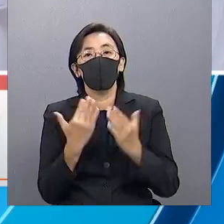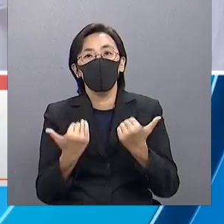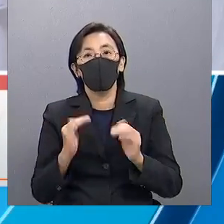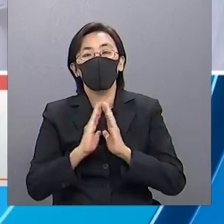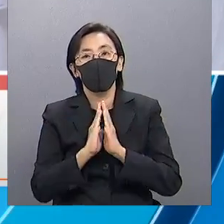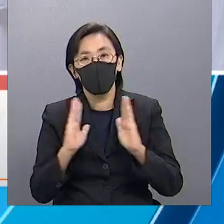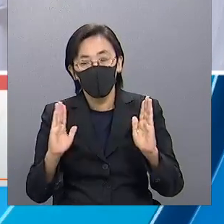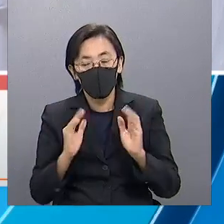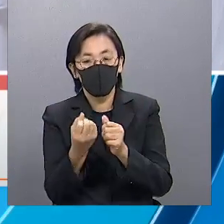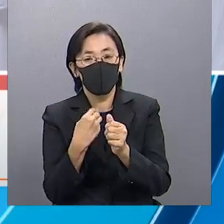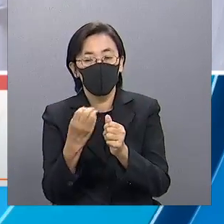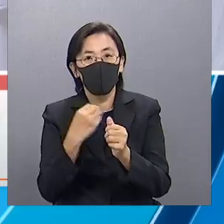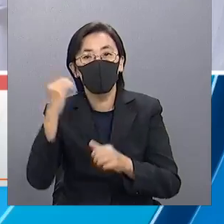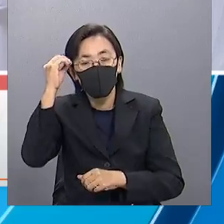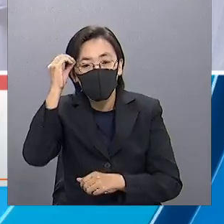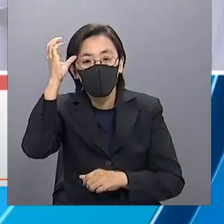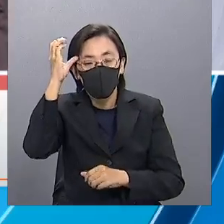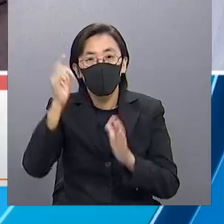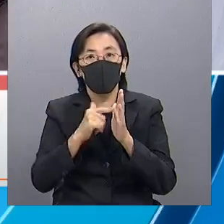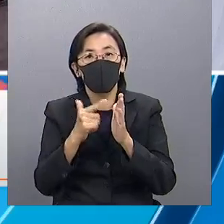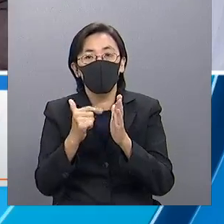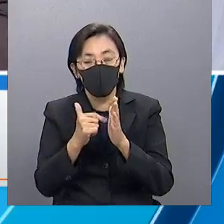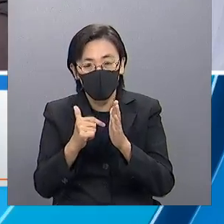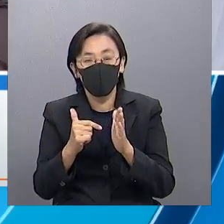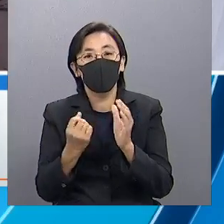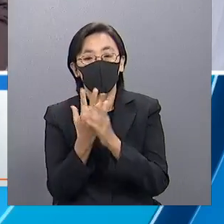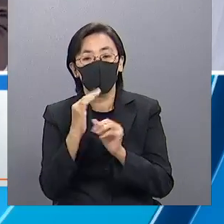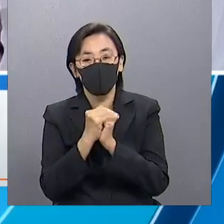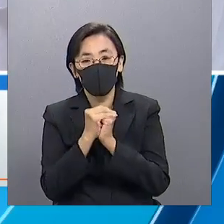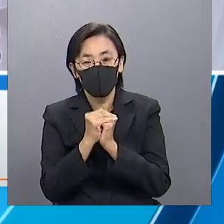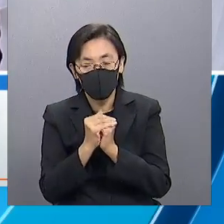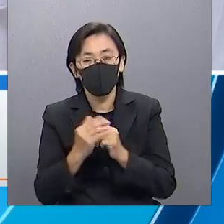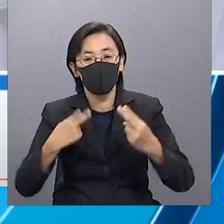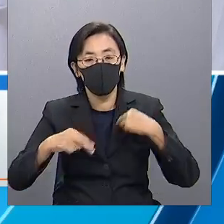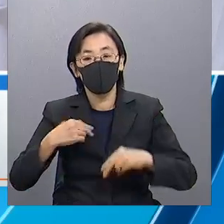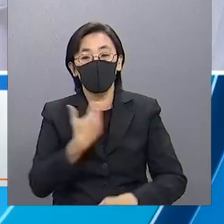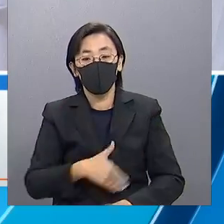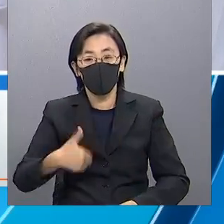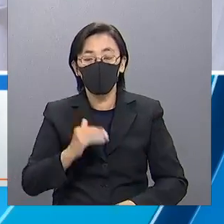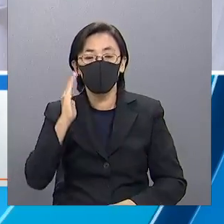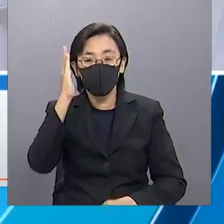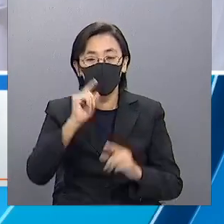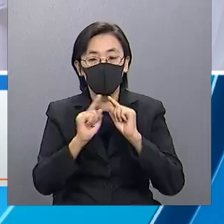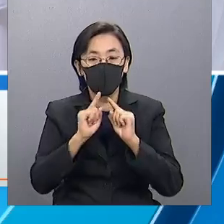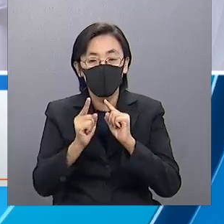พริ าร Celine